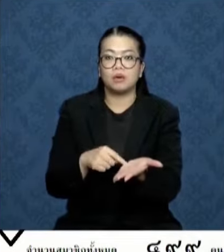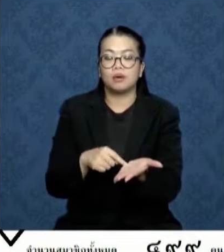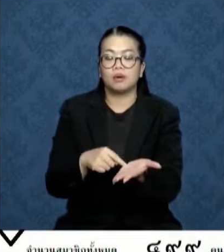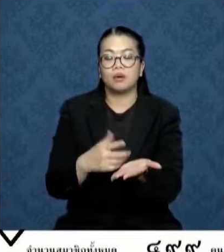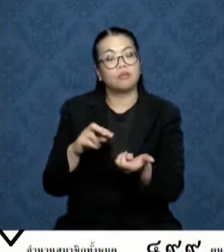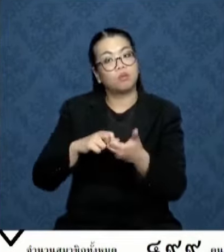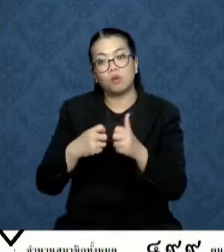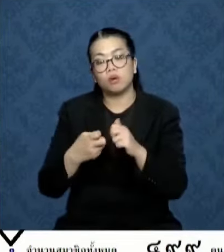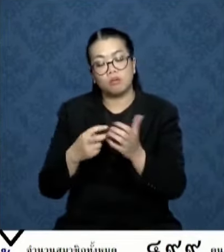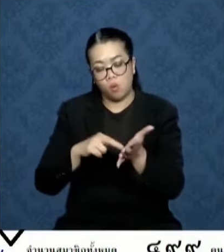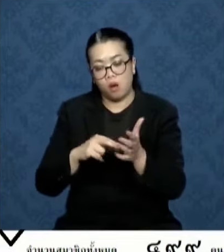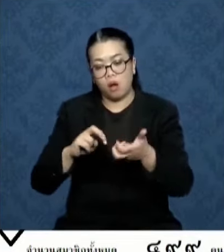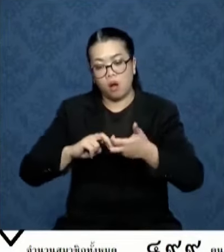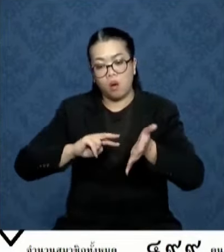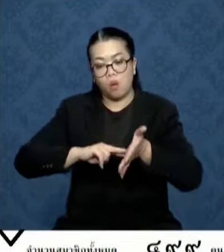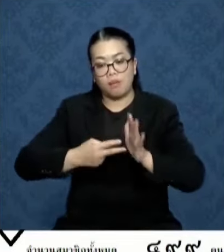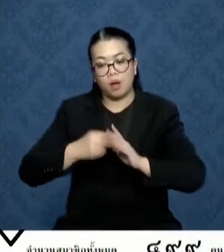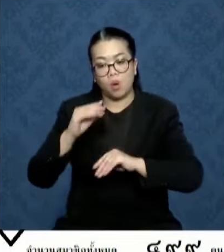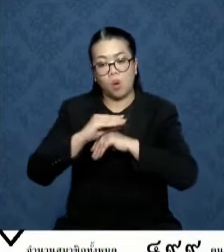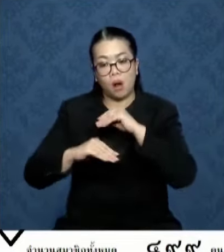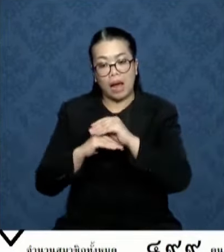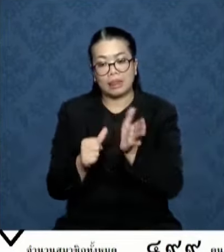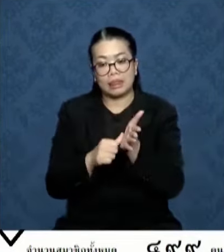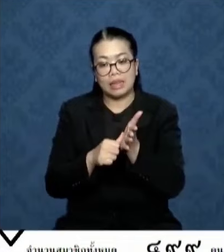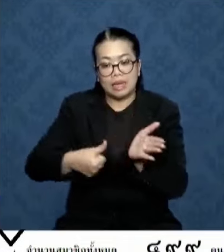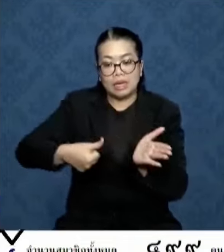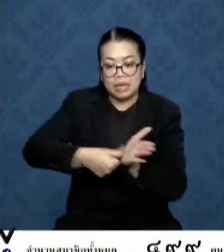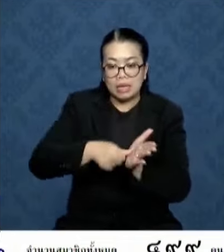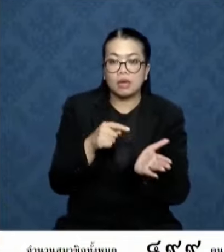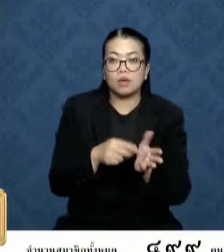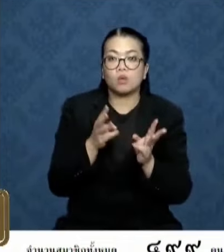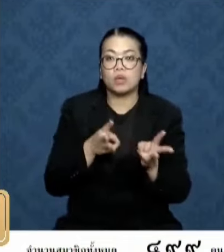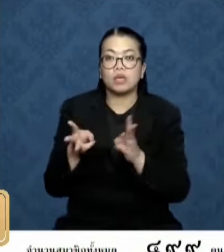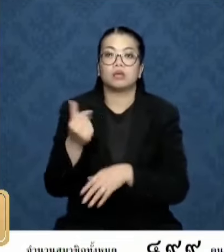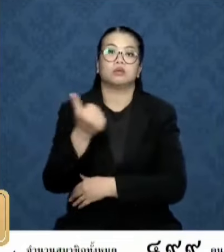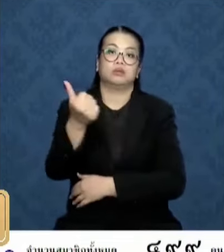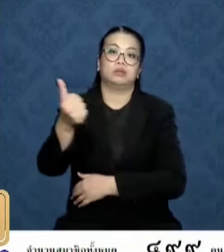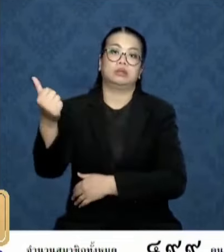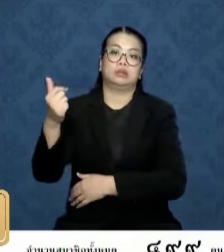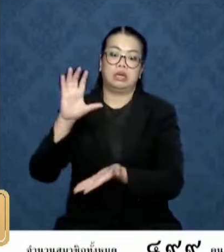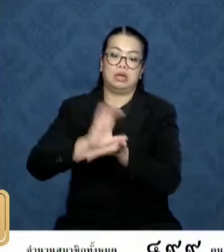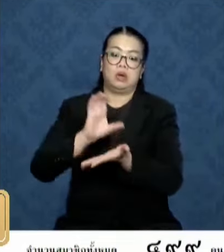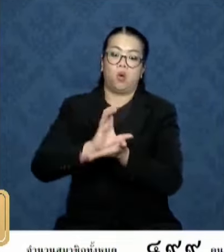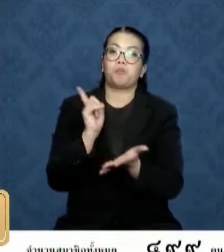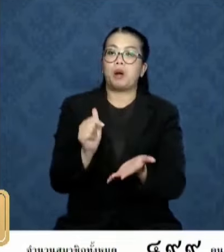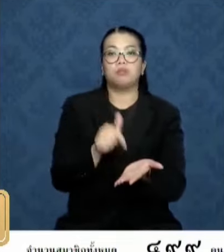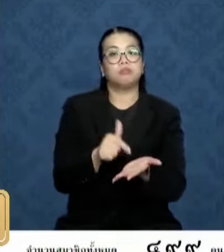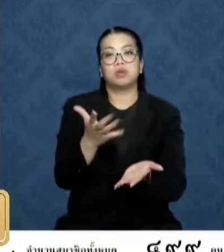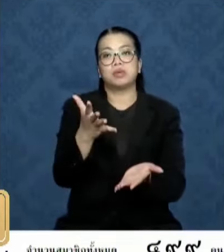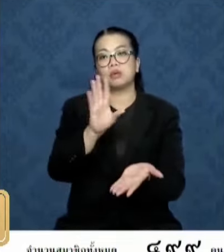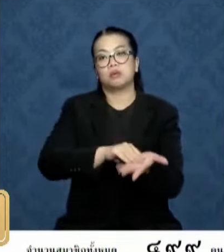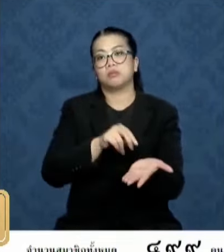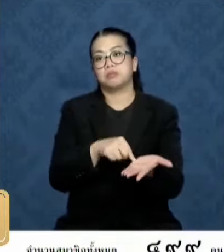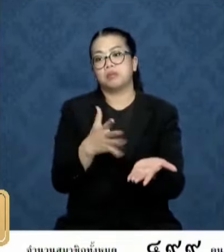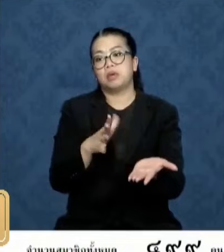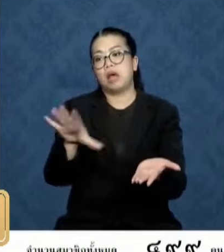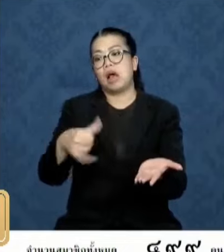ซึ่ก็แวารฐบาลมวิธีการททำโครงการแก้นเห่านี่โดยวิธีการอื่นที่มจะใช้งบประมาณใช